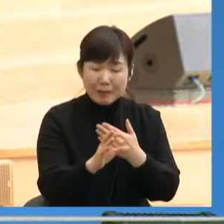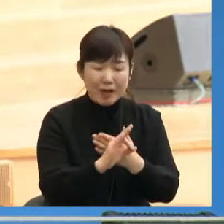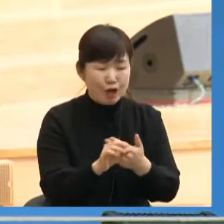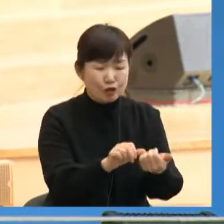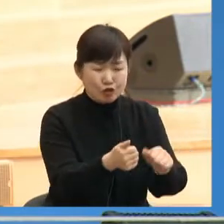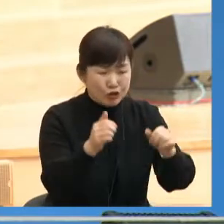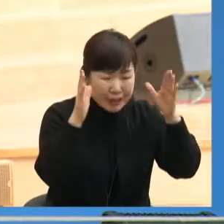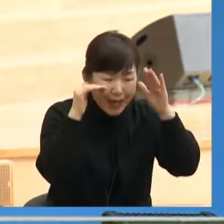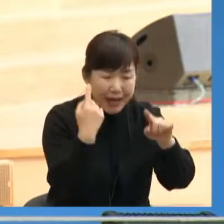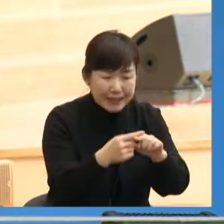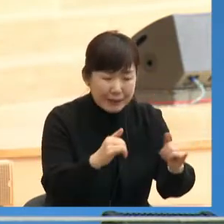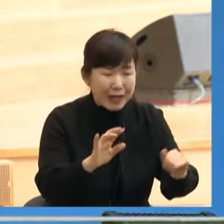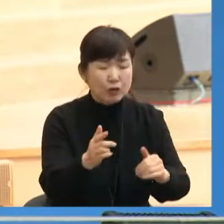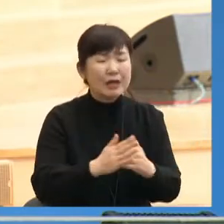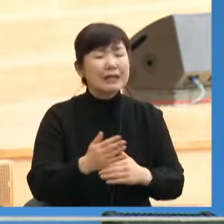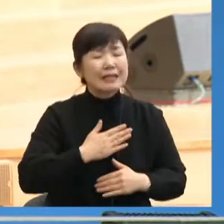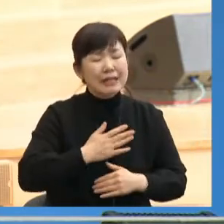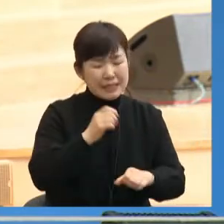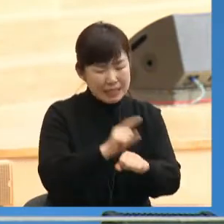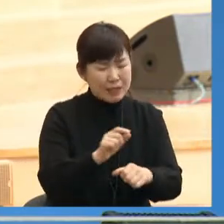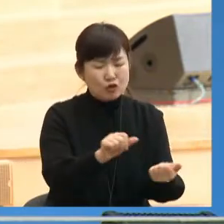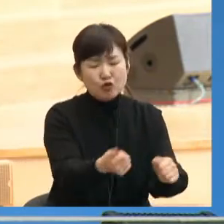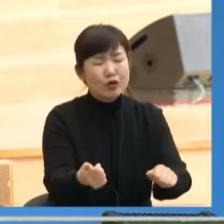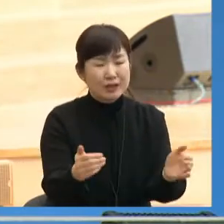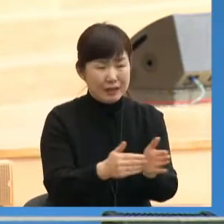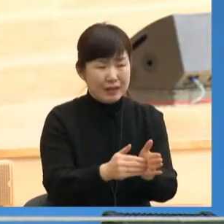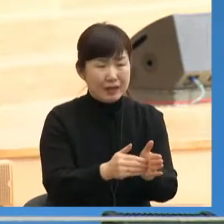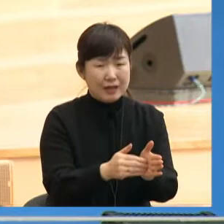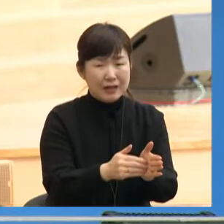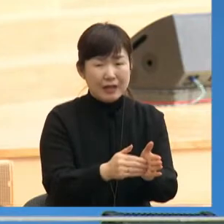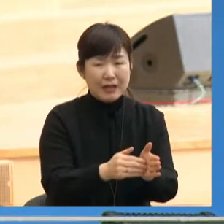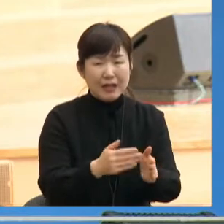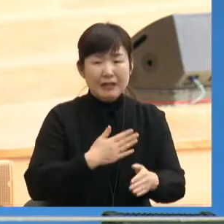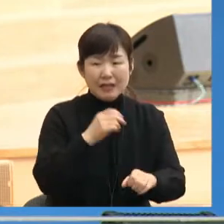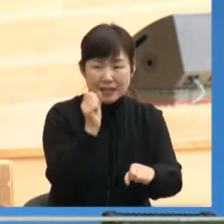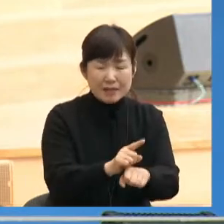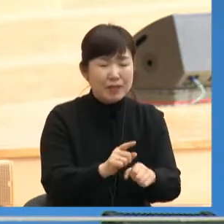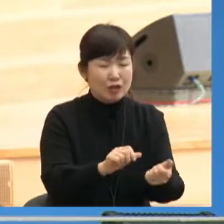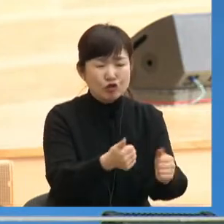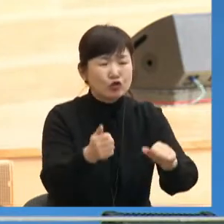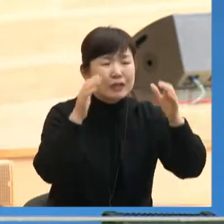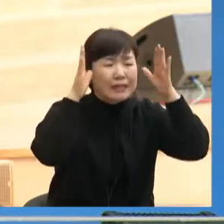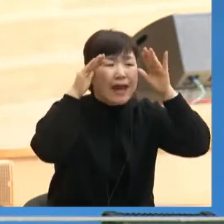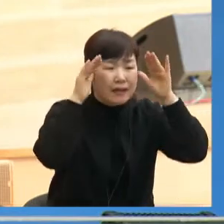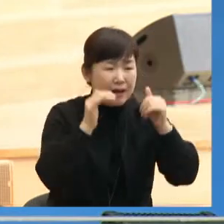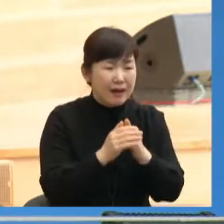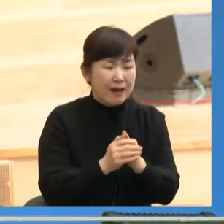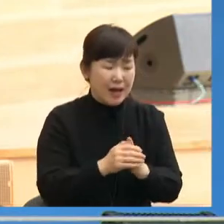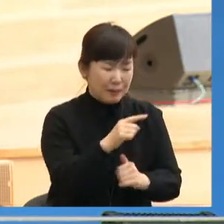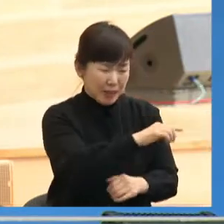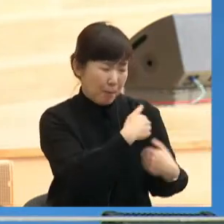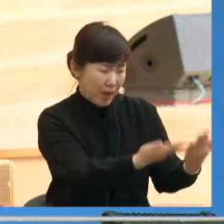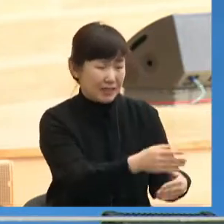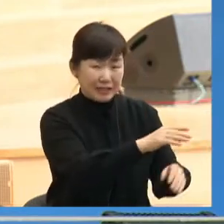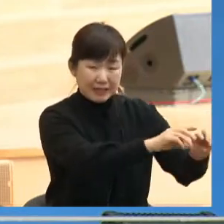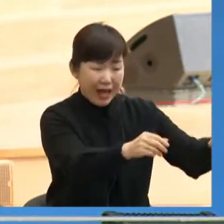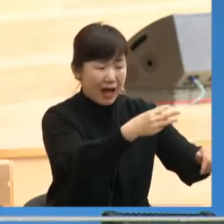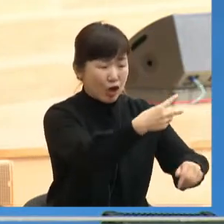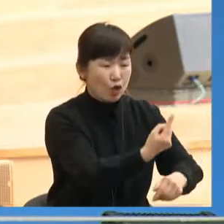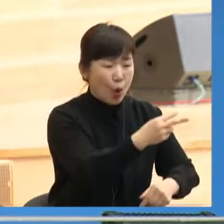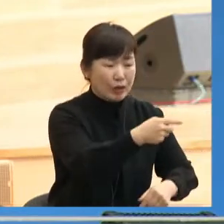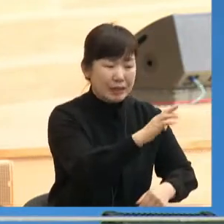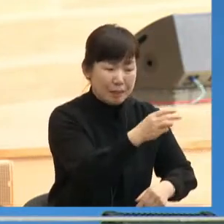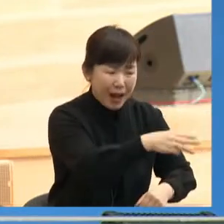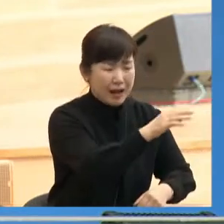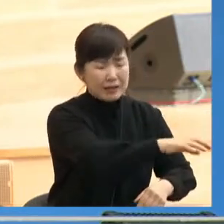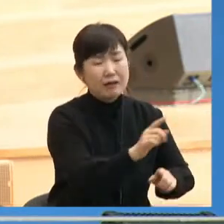사람이 아니라 나는 죽은 개입니다, 이 말이에요. 무슨 말을 하고 있는 겁니까? 나는 이미 로드발에 버려진 그 순간부터 죽은